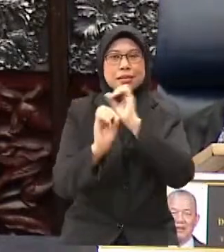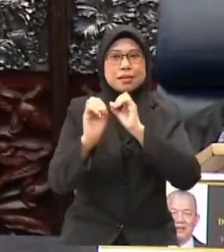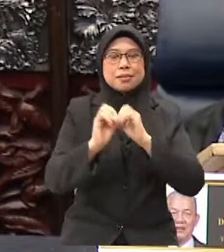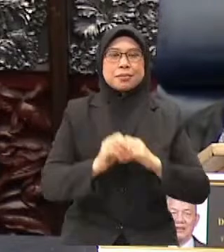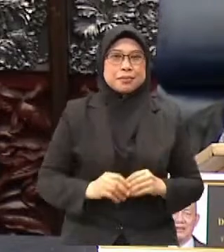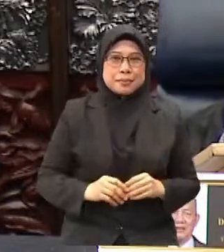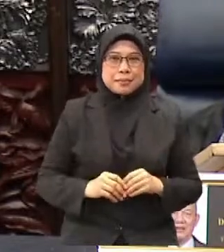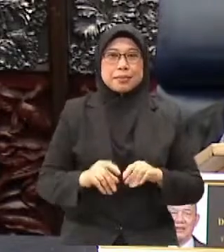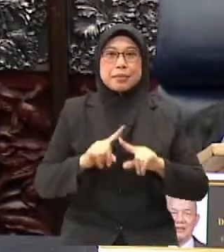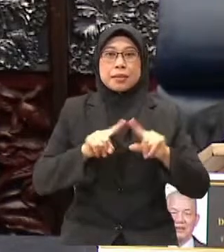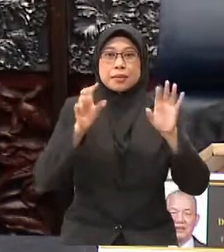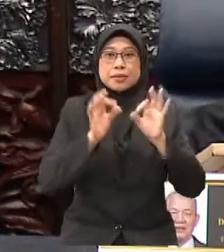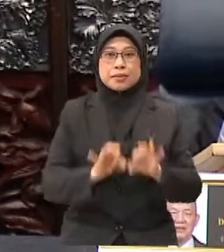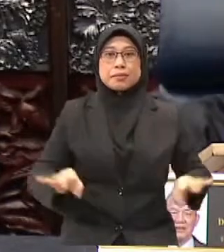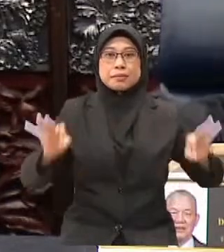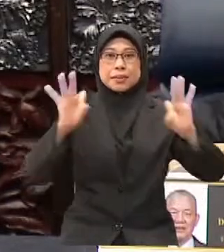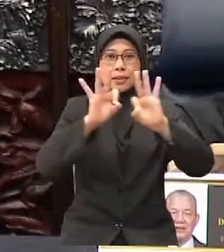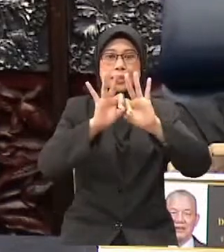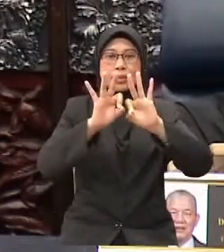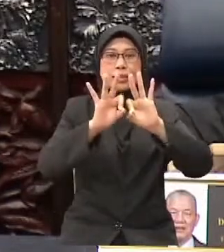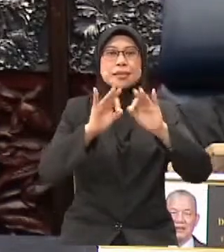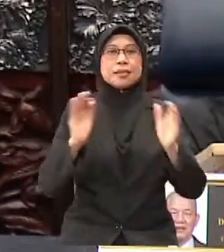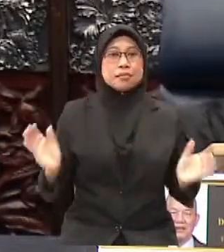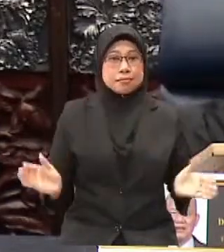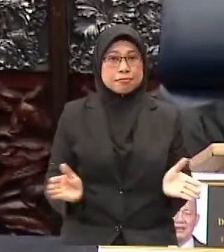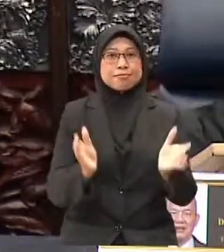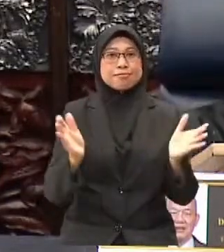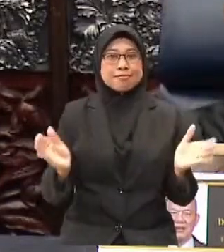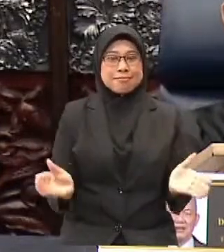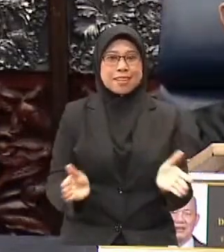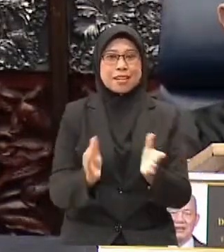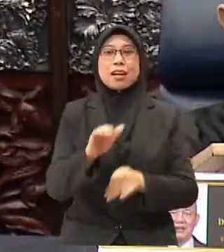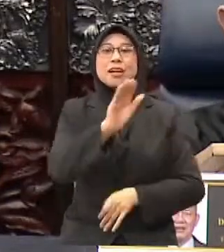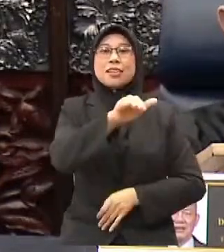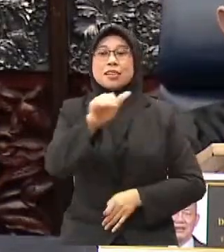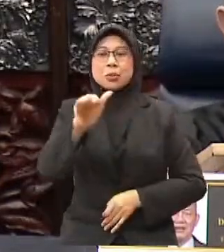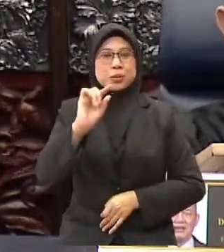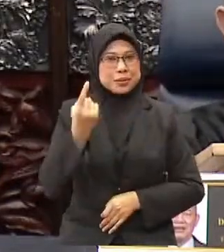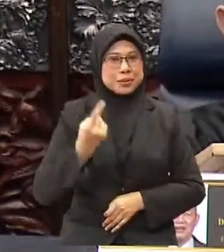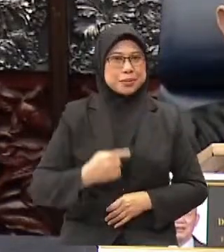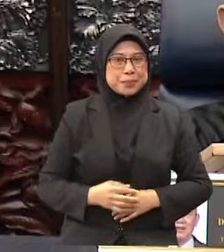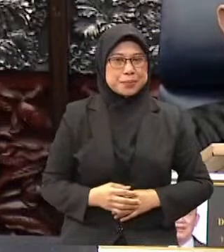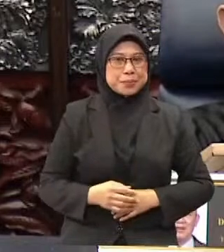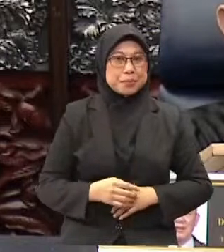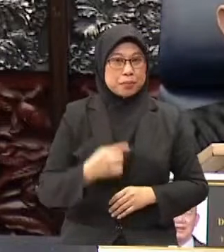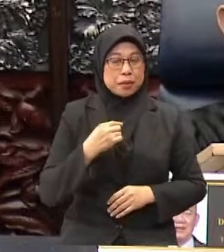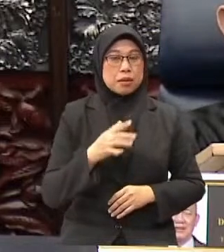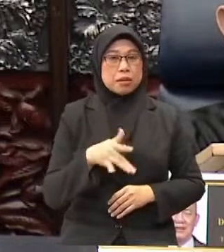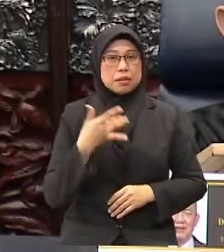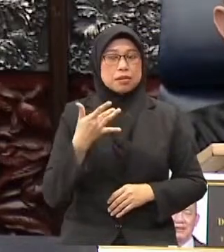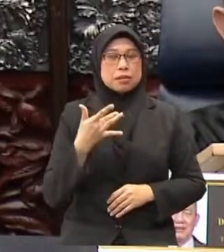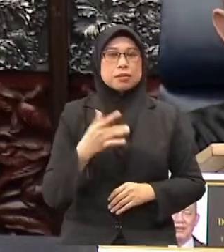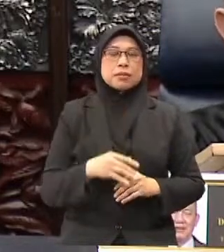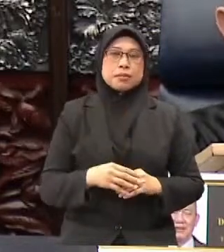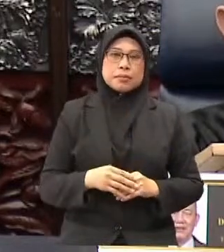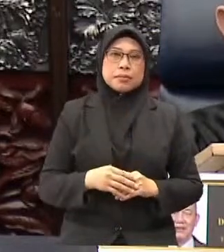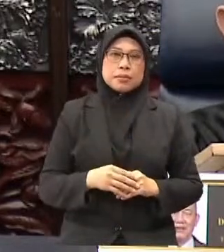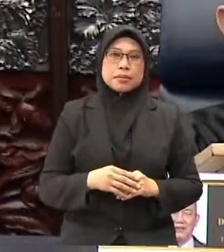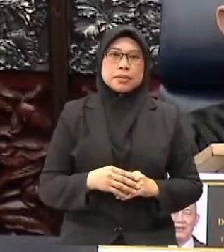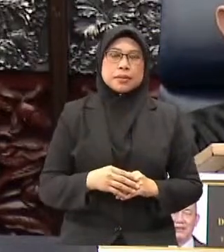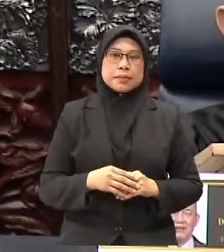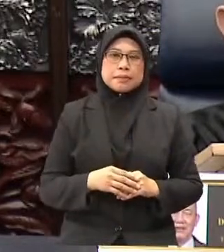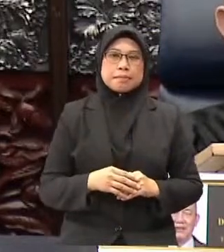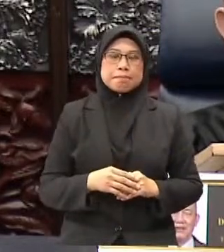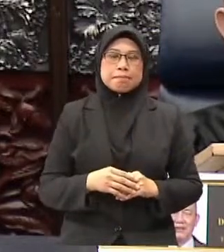hukumanapi yang lebih penting ialah kita memberikan galakan dan juga memberikan teguran dan saya rasa dari segi compliance itu sangat tinggi